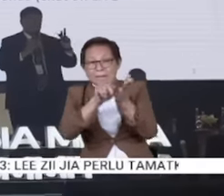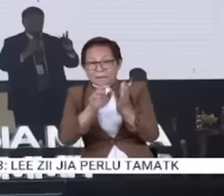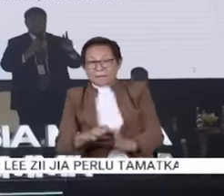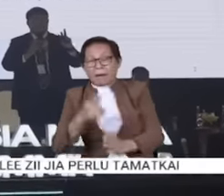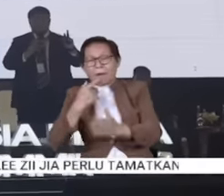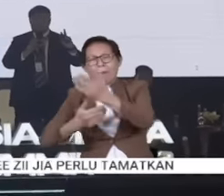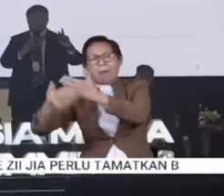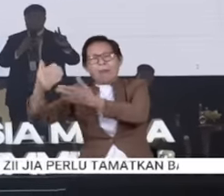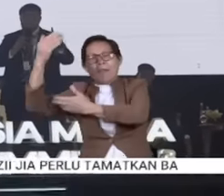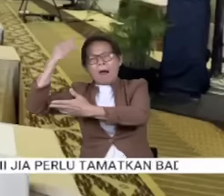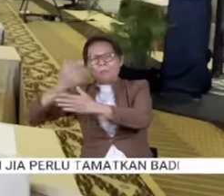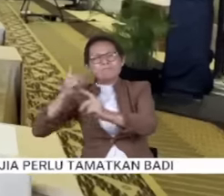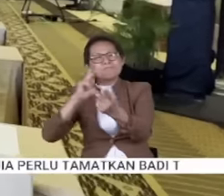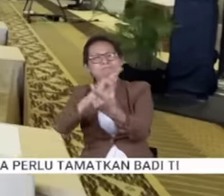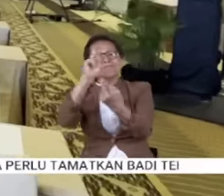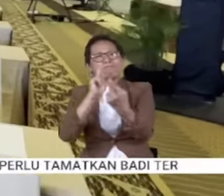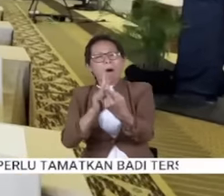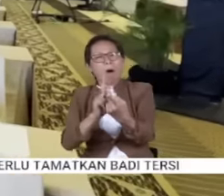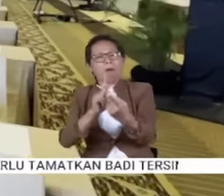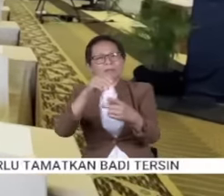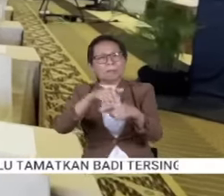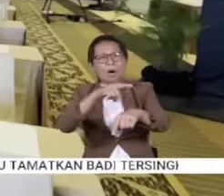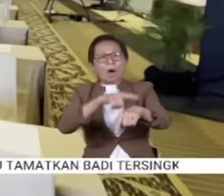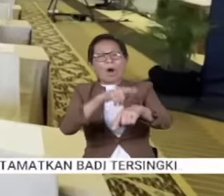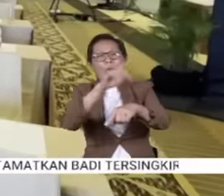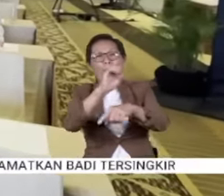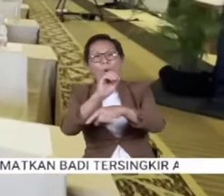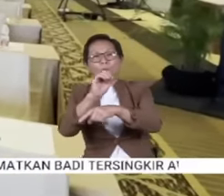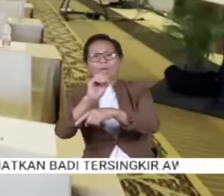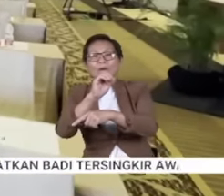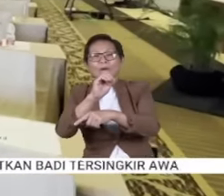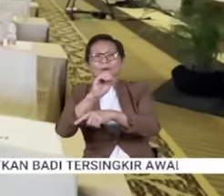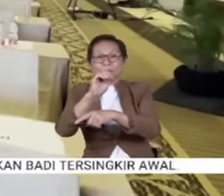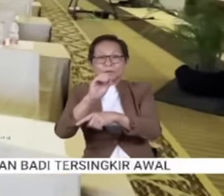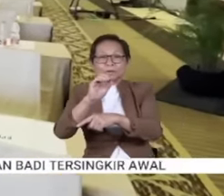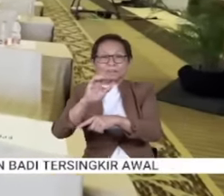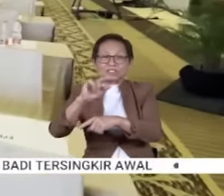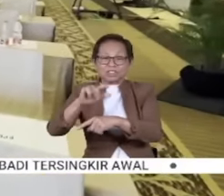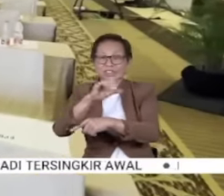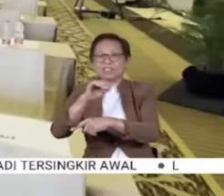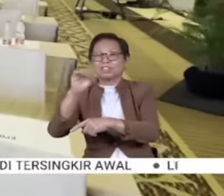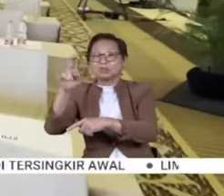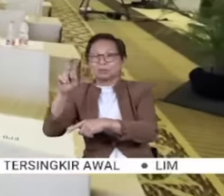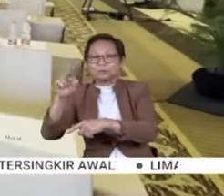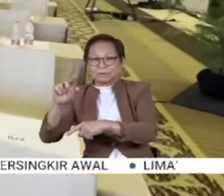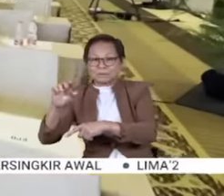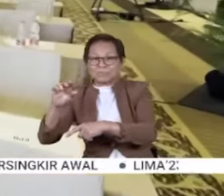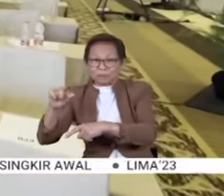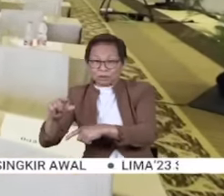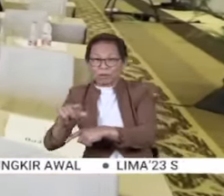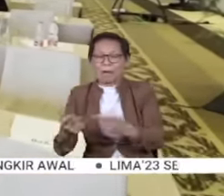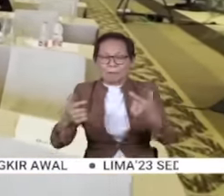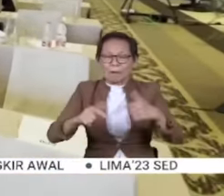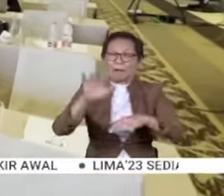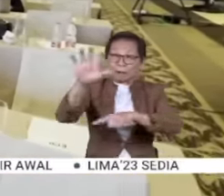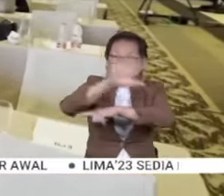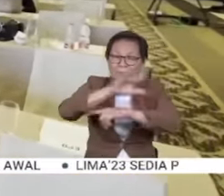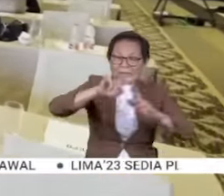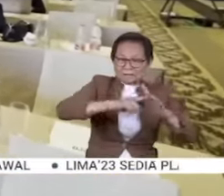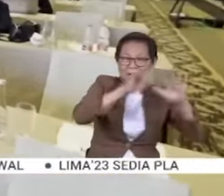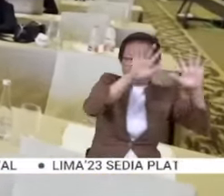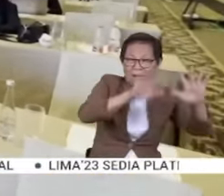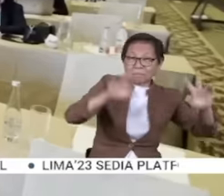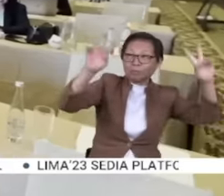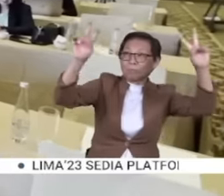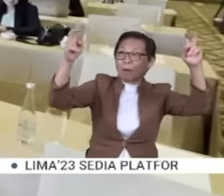kekal relevan dalam Irak Oh Kiki dan yujisi IMS edisi 18 berlangsung 5 hari Mulai ah lalu